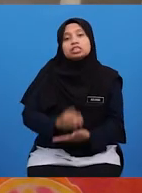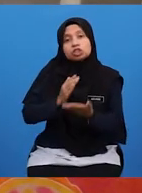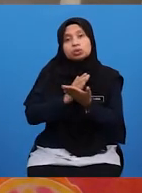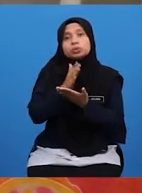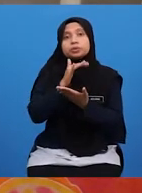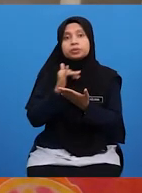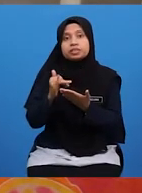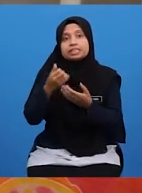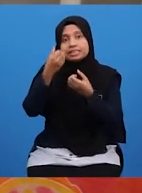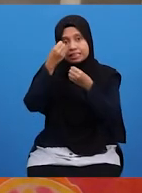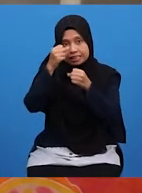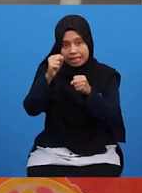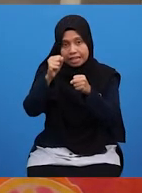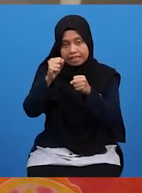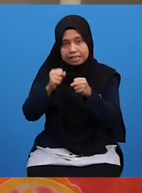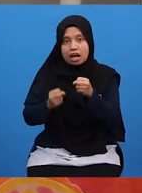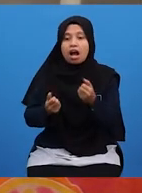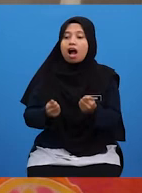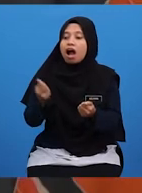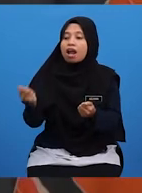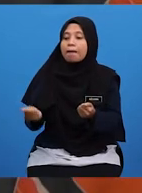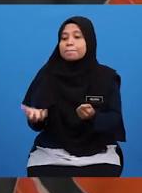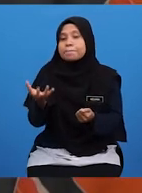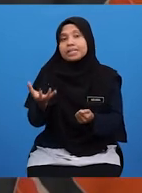Seterusnya, sediakan alat penapis.